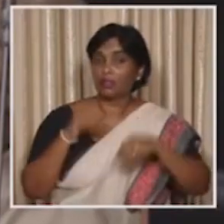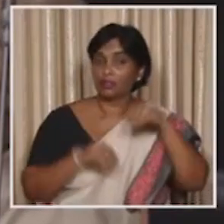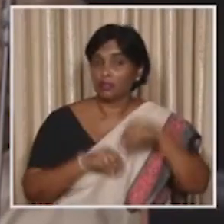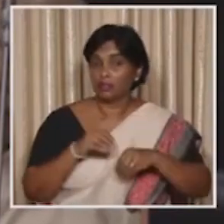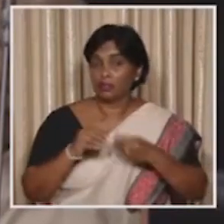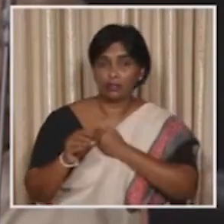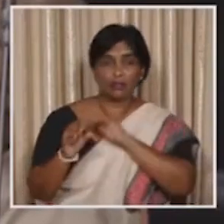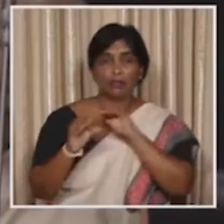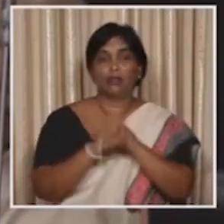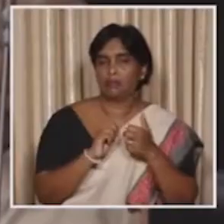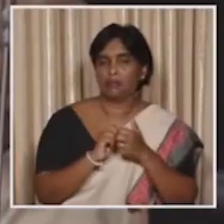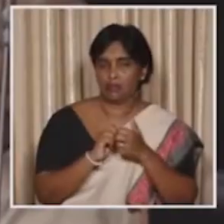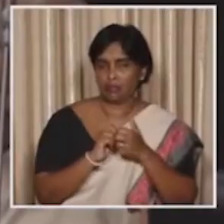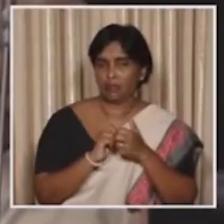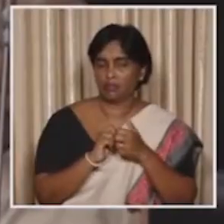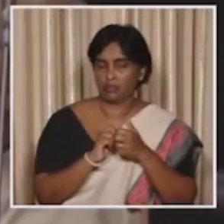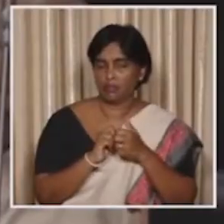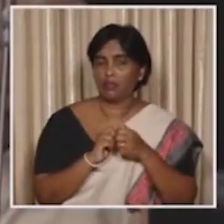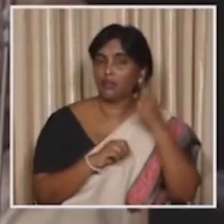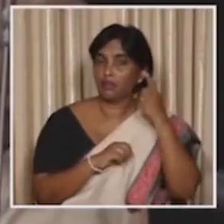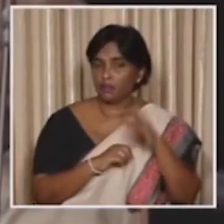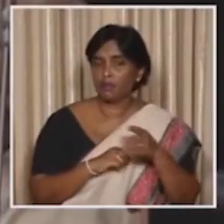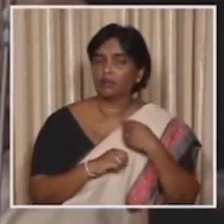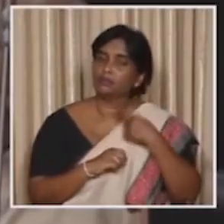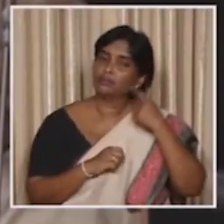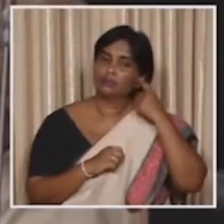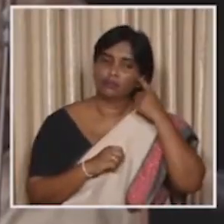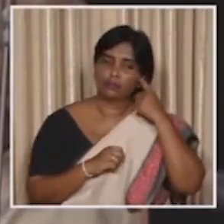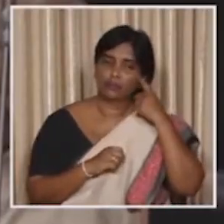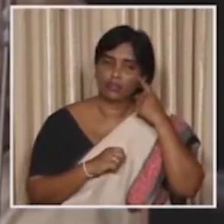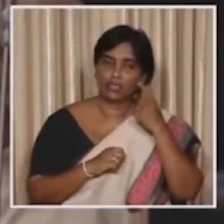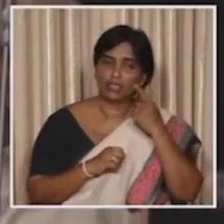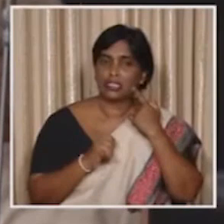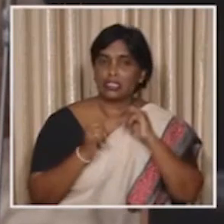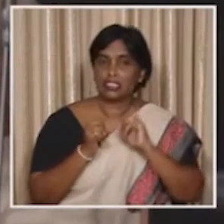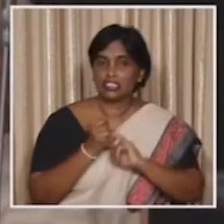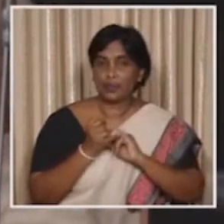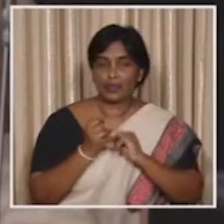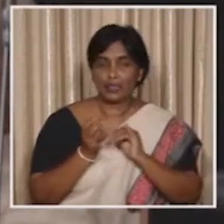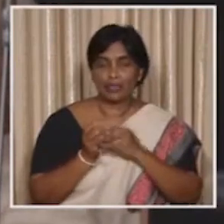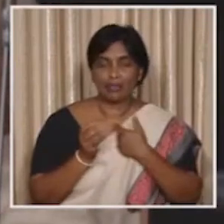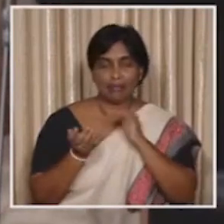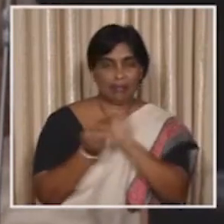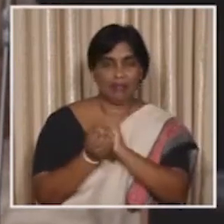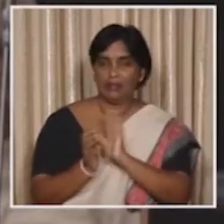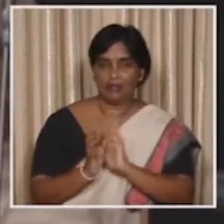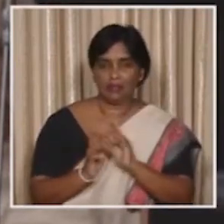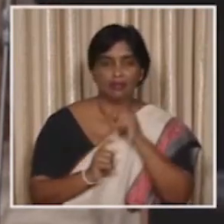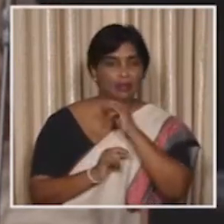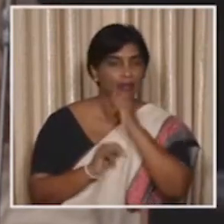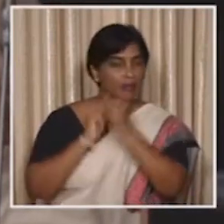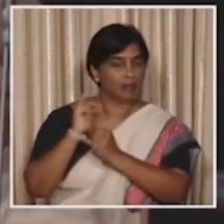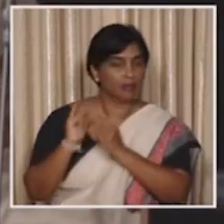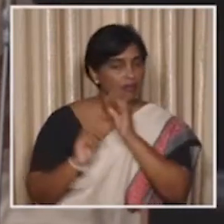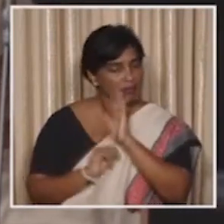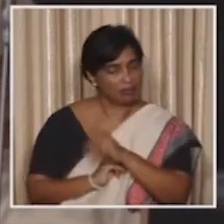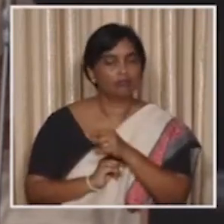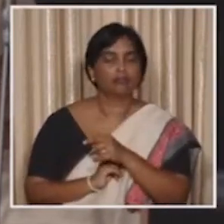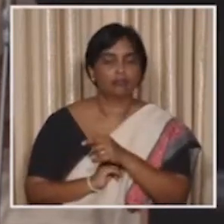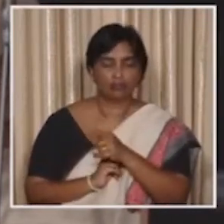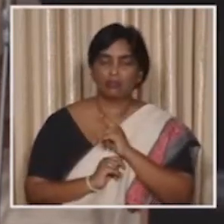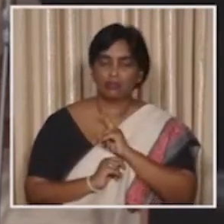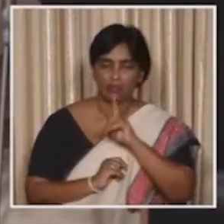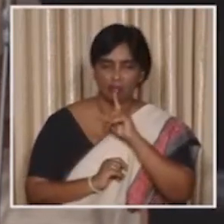ගෙනල්ලා මේකට බැඳිහත් වුණා ඉතින් ඒක මං හිතන්නේ මට මේ ශමී සිල්ලා ආරක්ෂා කරන්න වැඩක් නැහැ ඒගොල්ලෝ විද චෝදනා තියෙනවා ඒකයි